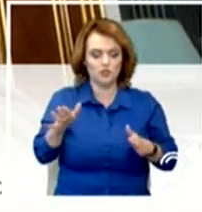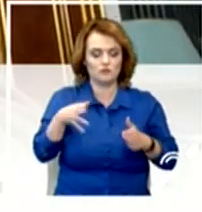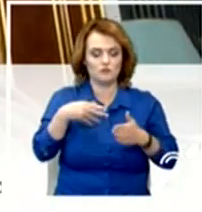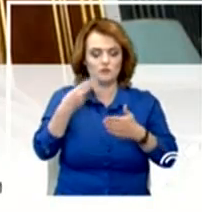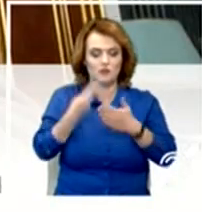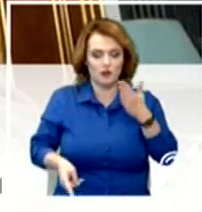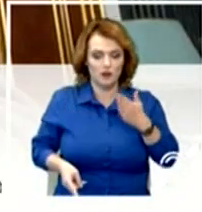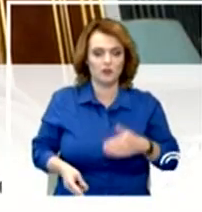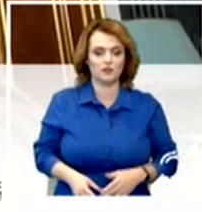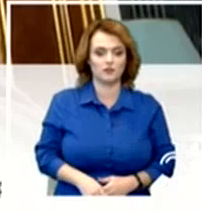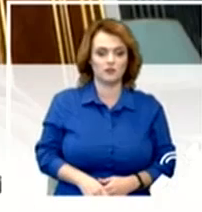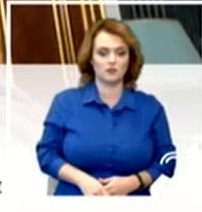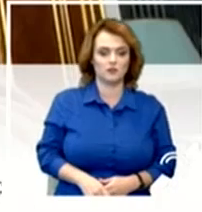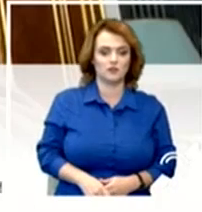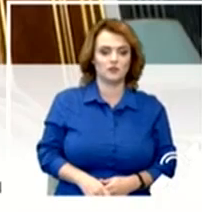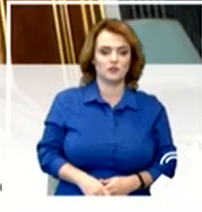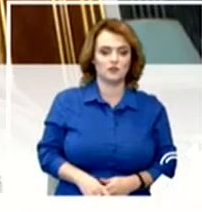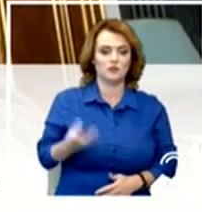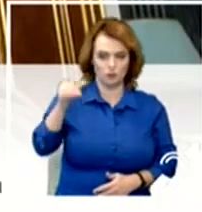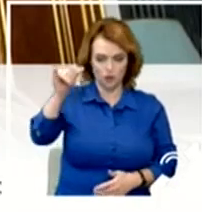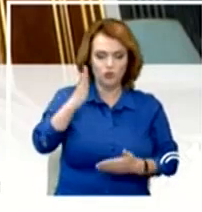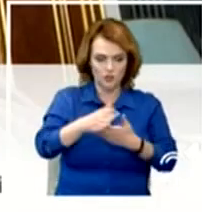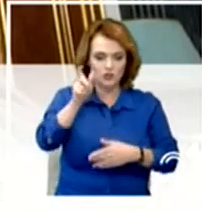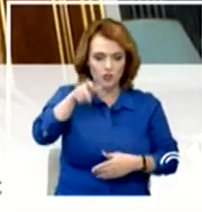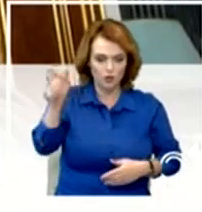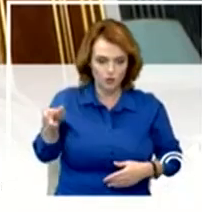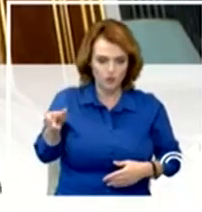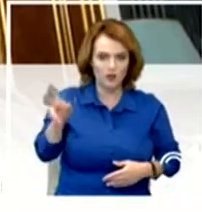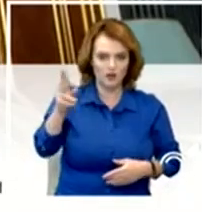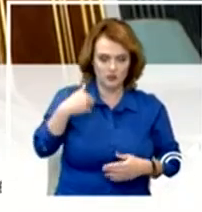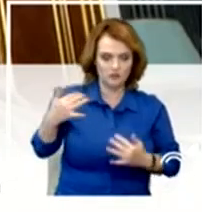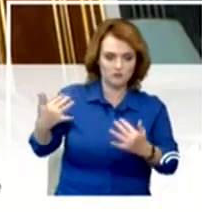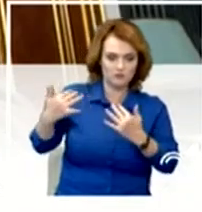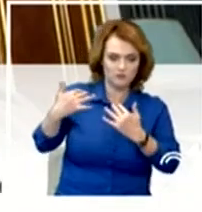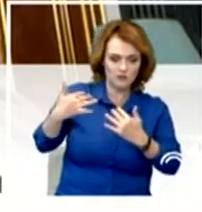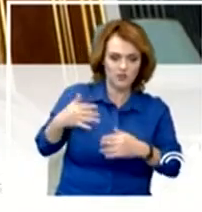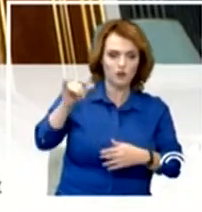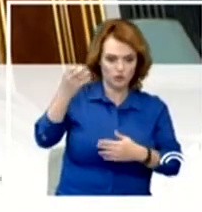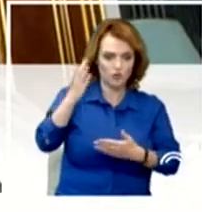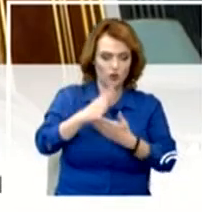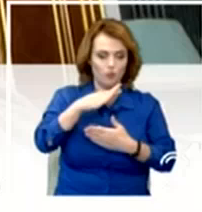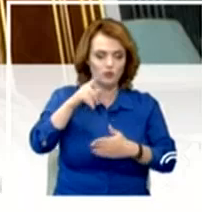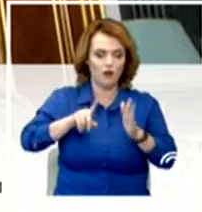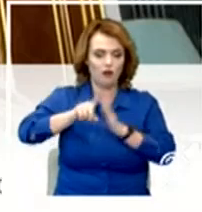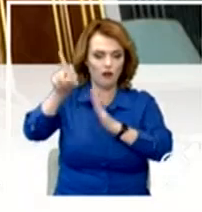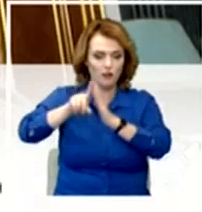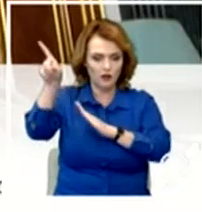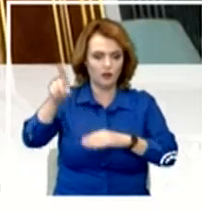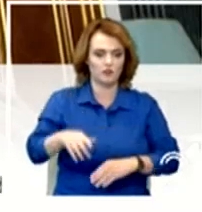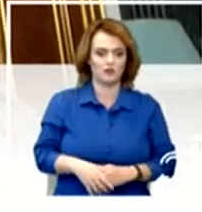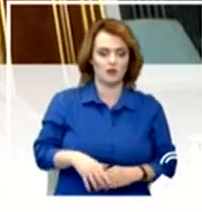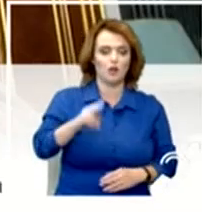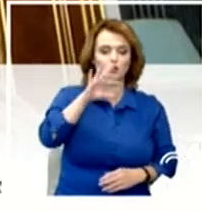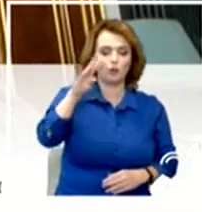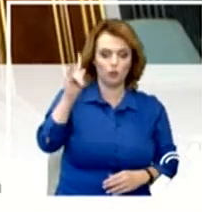себе. Так, у них ще є люди, яких вони кидають в атаки, у них є зброя, ракети, є шахеди,